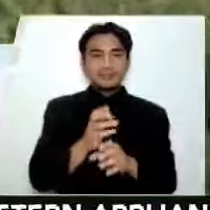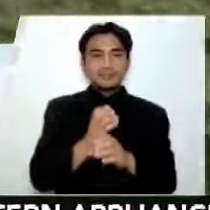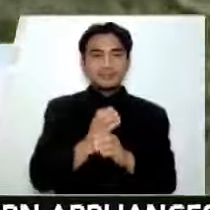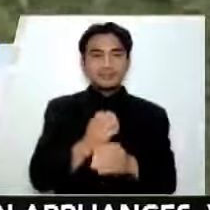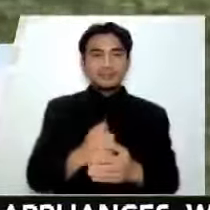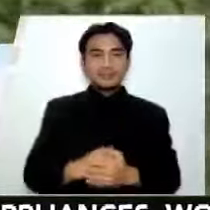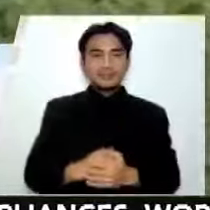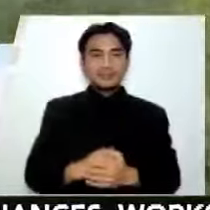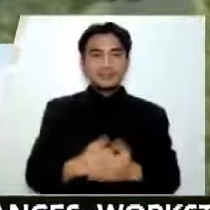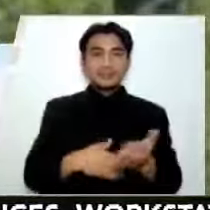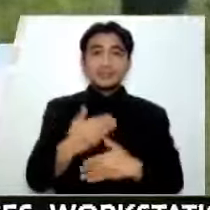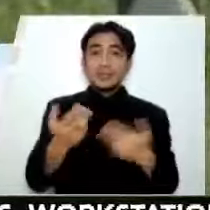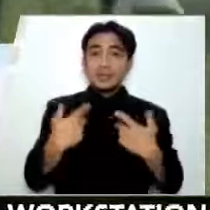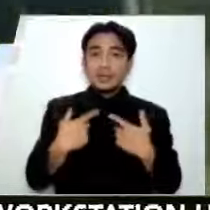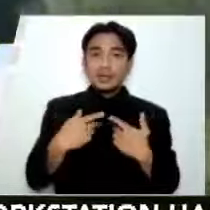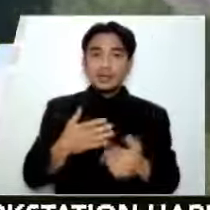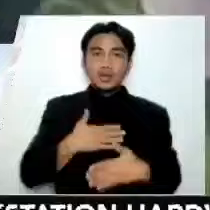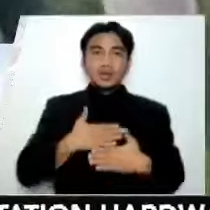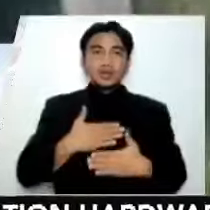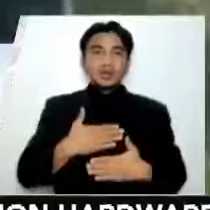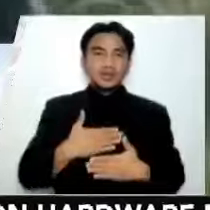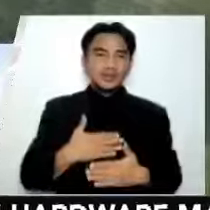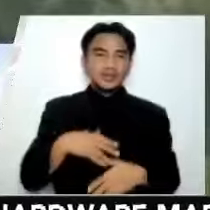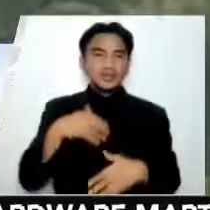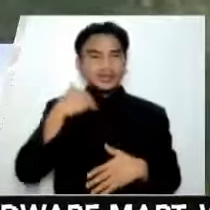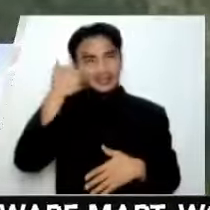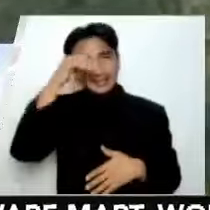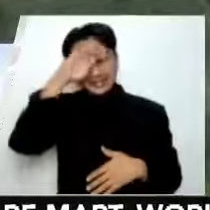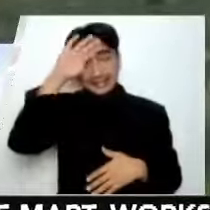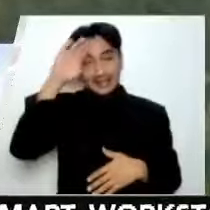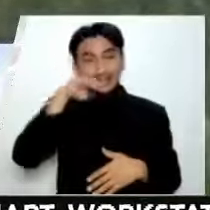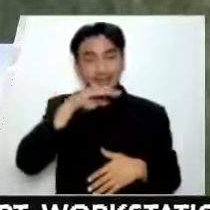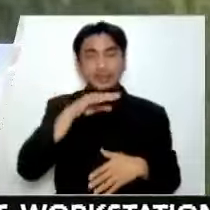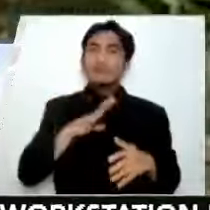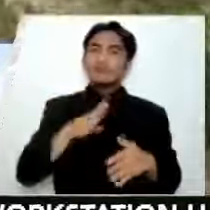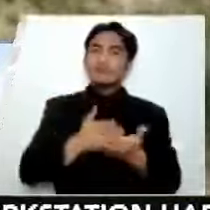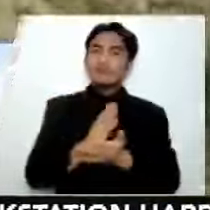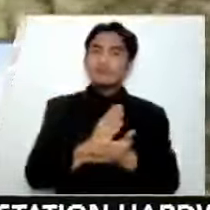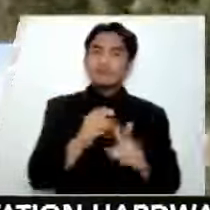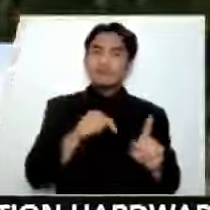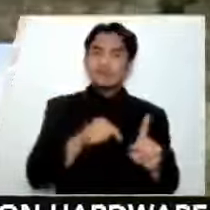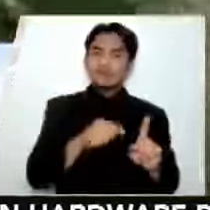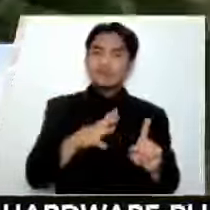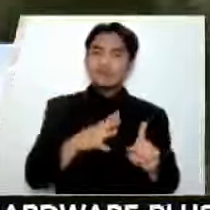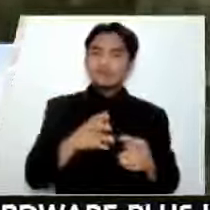Kahit hinihingal, go lang ang birthday girl para sa pangarap na makasamit.